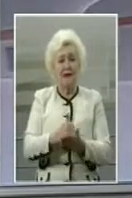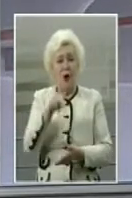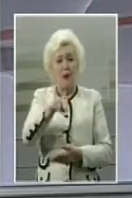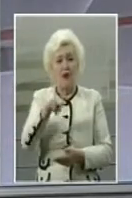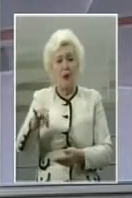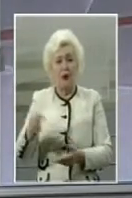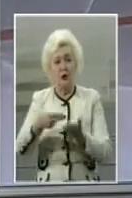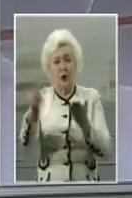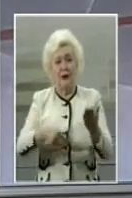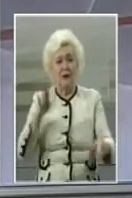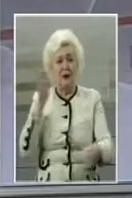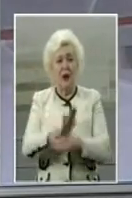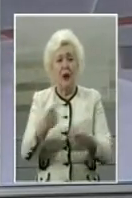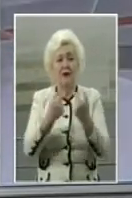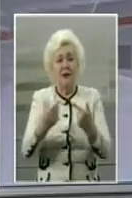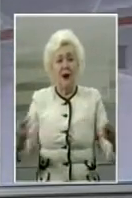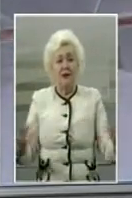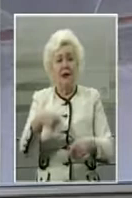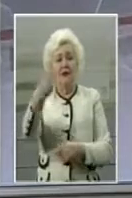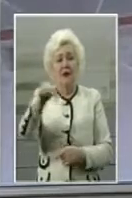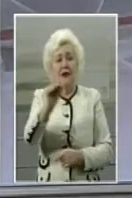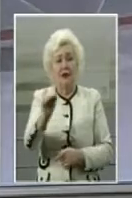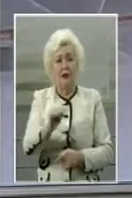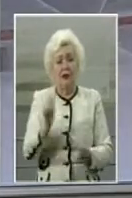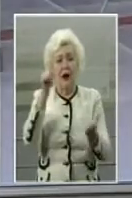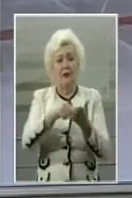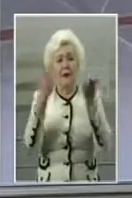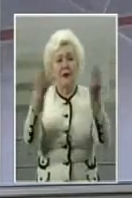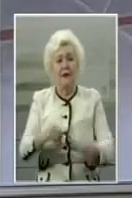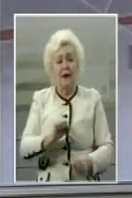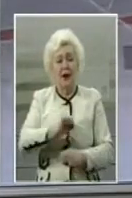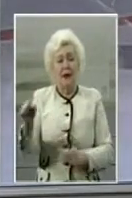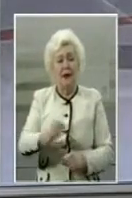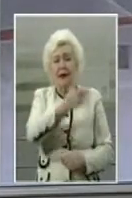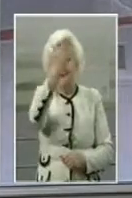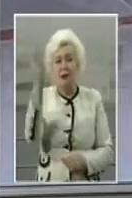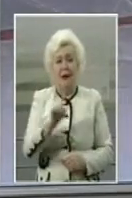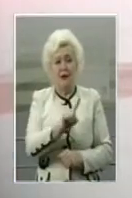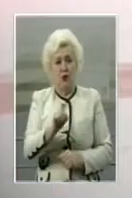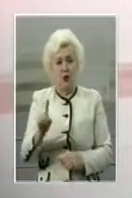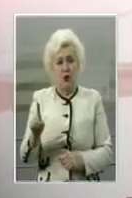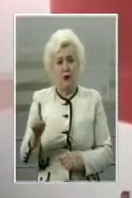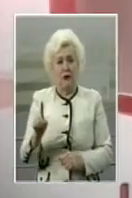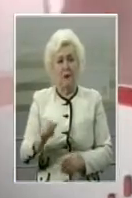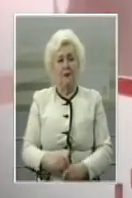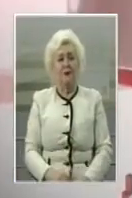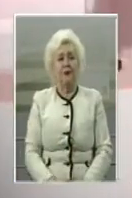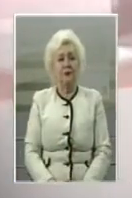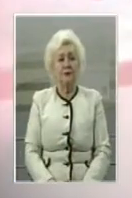Порошенко підписав указ, згідно з яким 20 лютого визнано Днем Героїв Небесної Сотні.